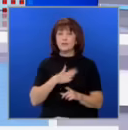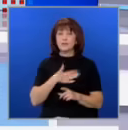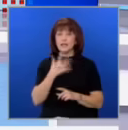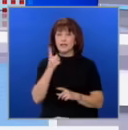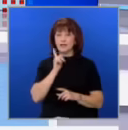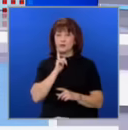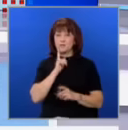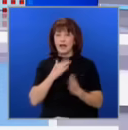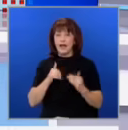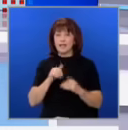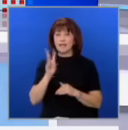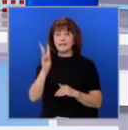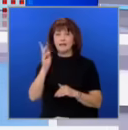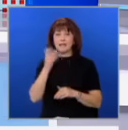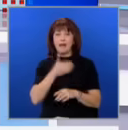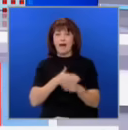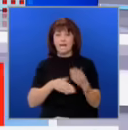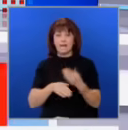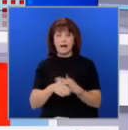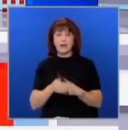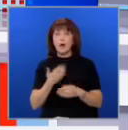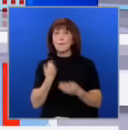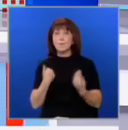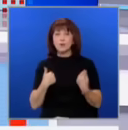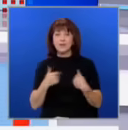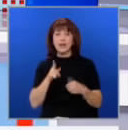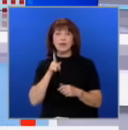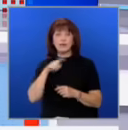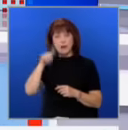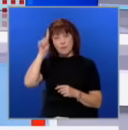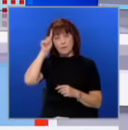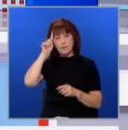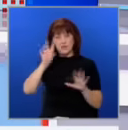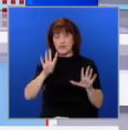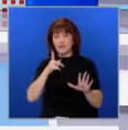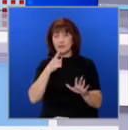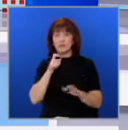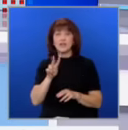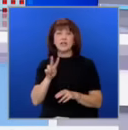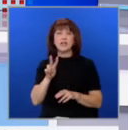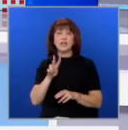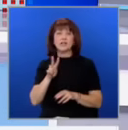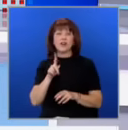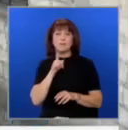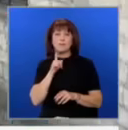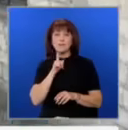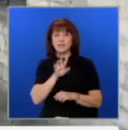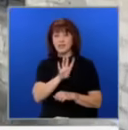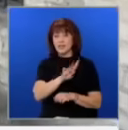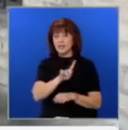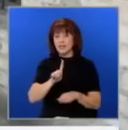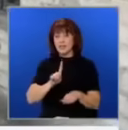човек, а над 30 бяха ранени. Сред пострадалите са момиче на 9 години и две момчета на 4 и 11